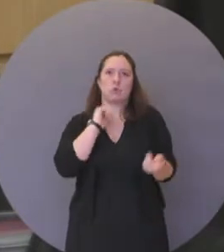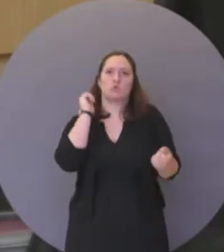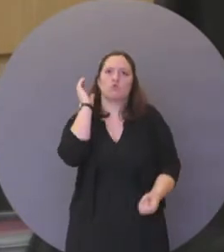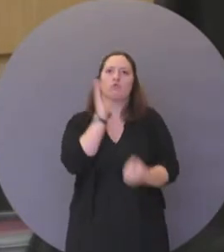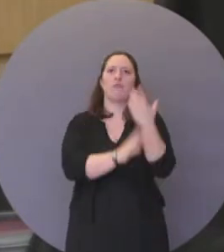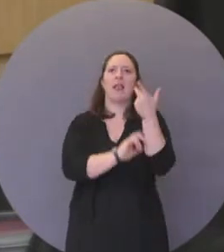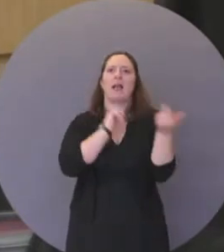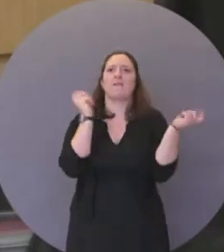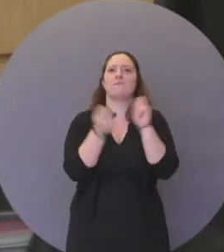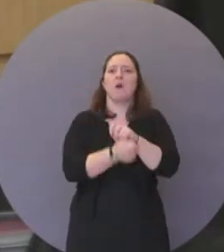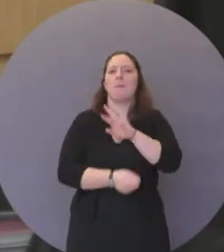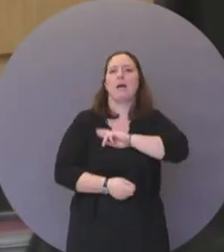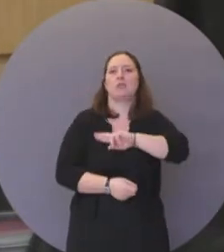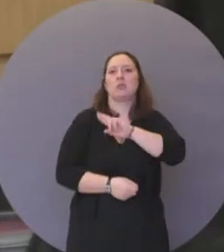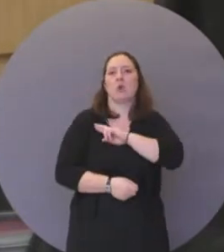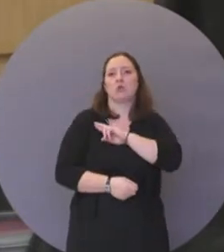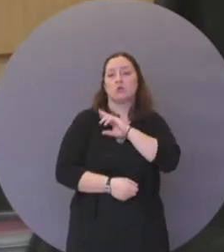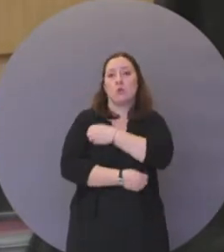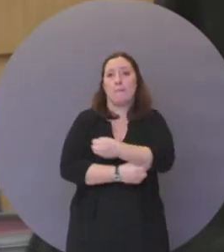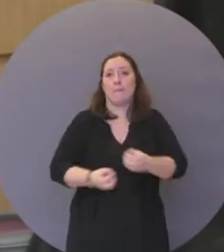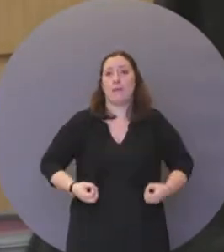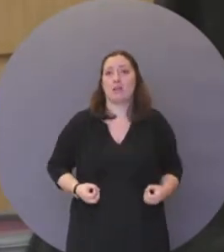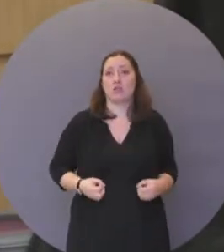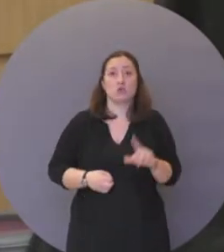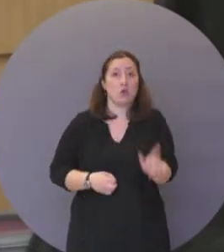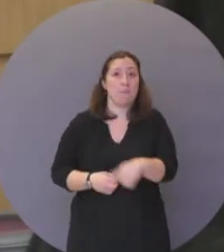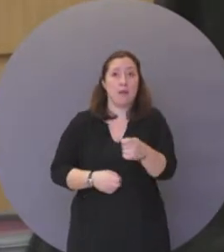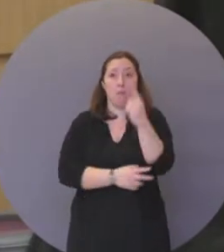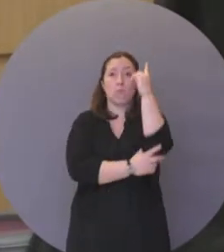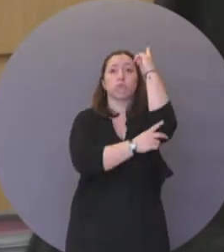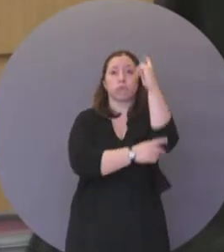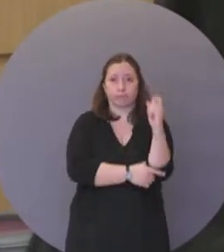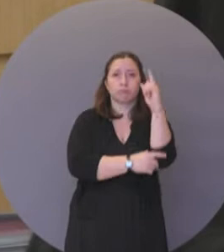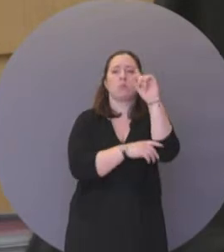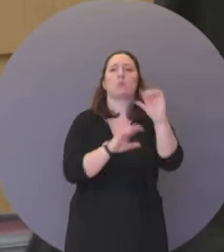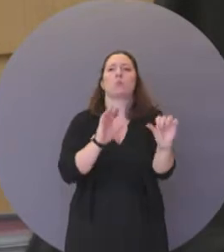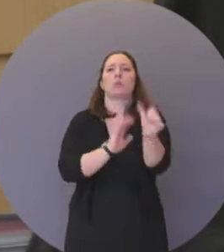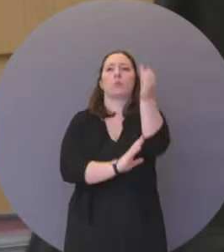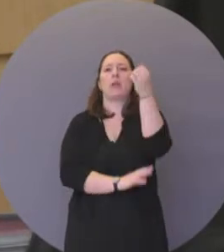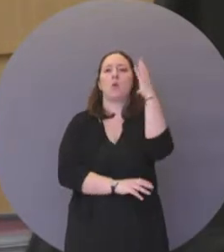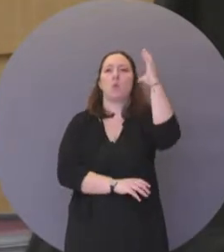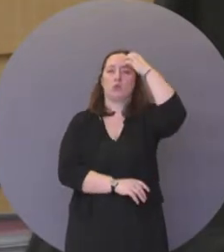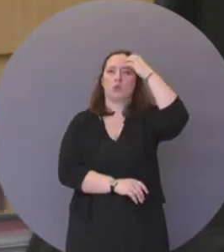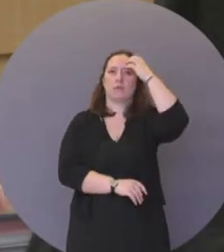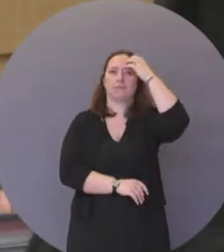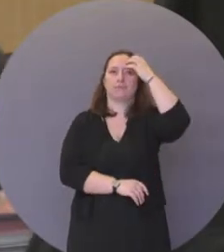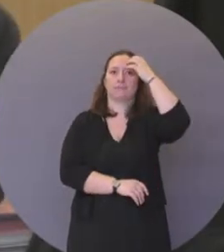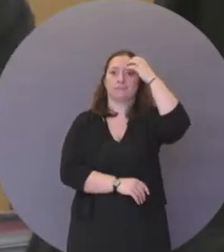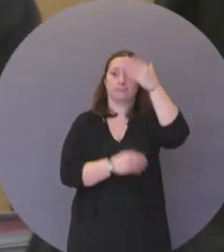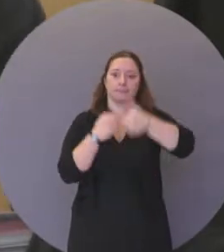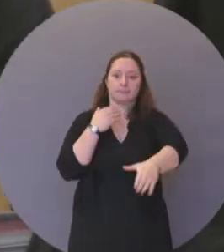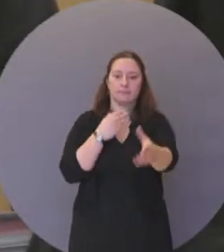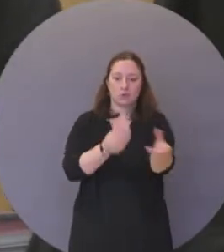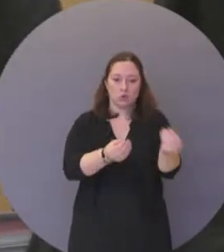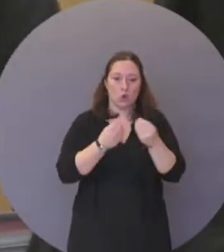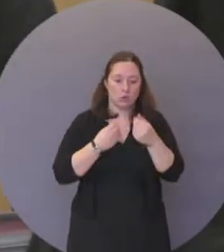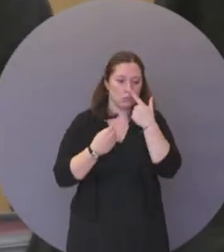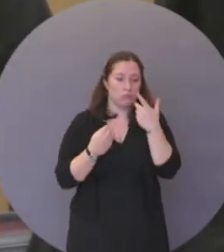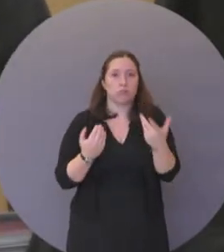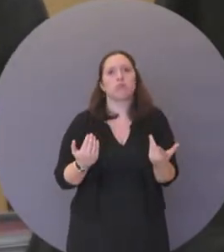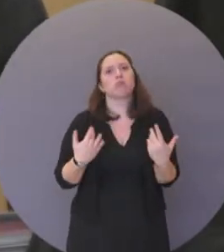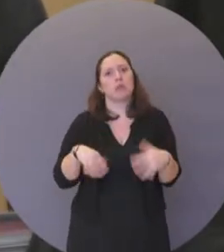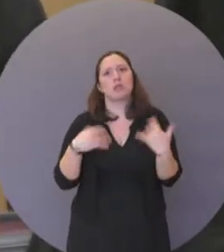chômage dont les premiers effets sont attendus au premier août prochain bien encore durcir la dernière mise en œuvre